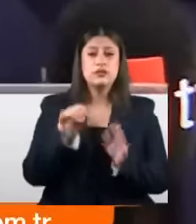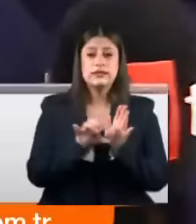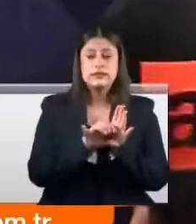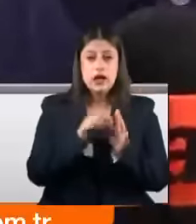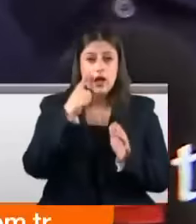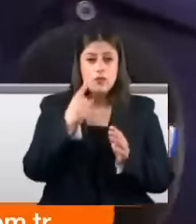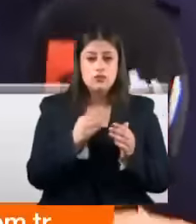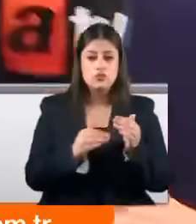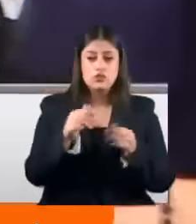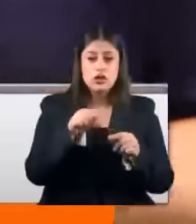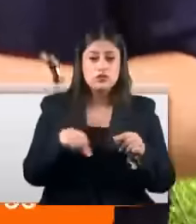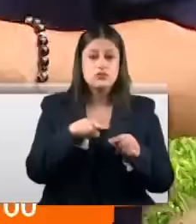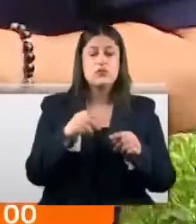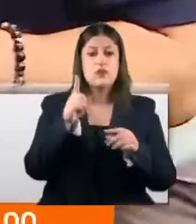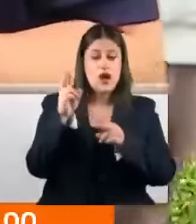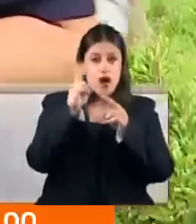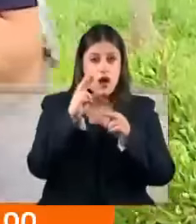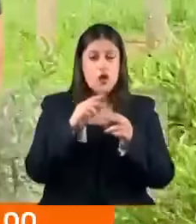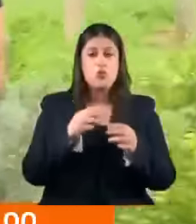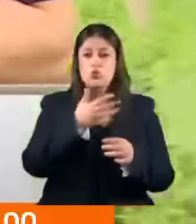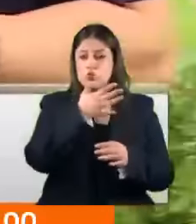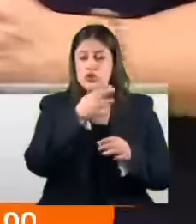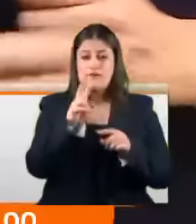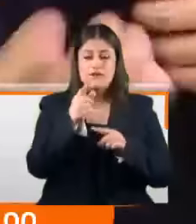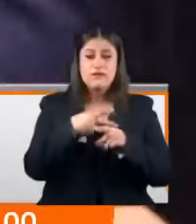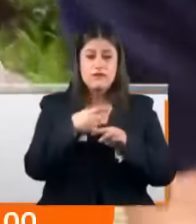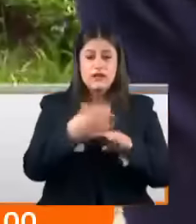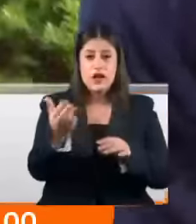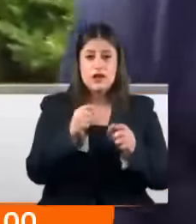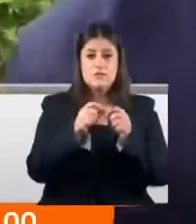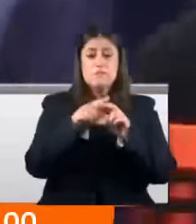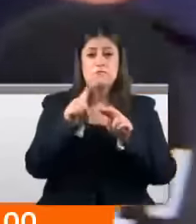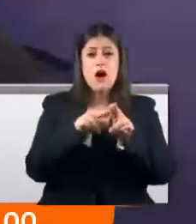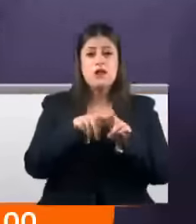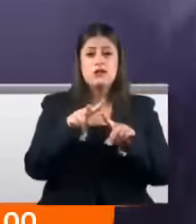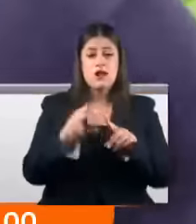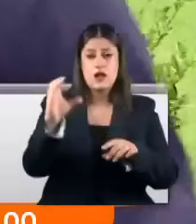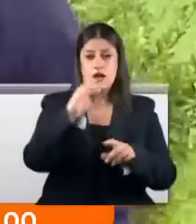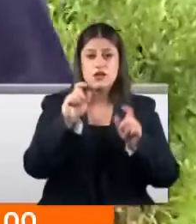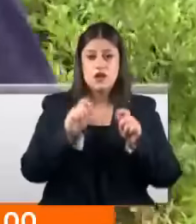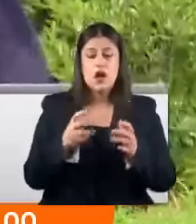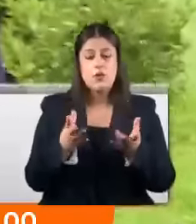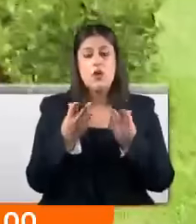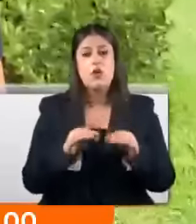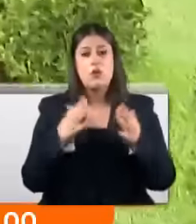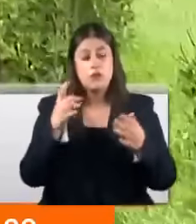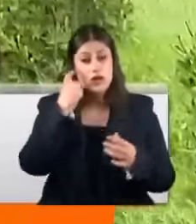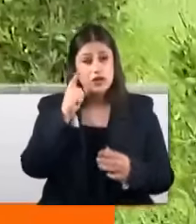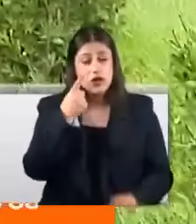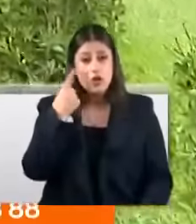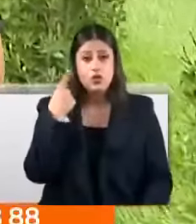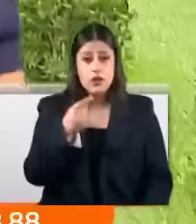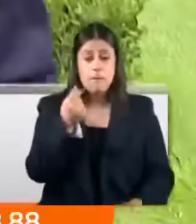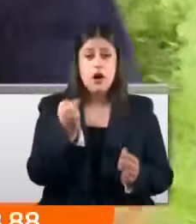danışmanlık şirketine başvurdu ve hayali Bulgaristan vizesi alıp ailesiyle beraber Balkan turuna çıkmaktı. Ancak olmadı. İddiasına göre hem parayı